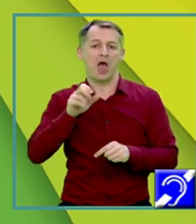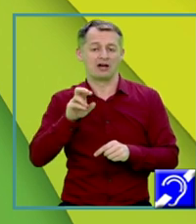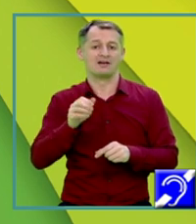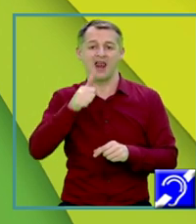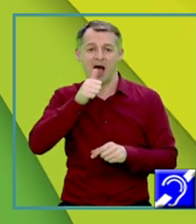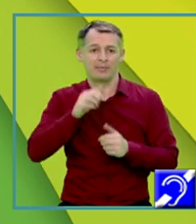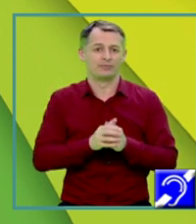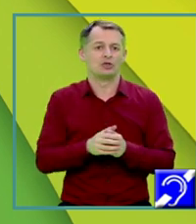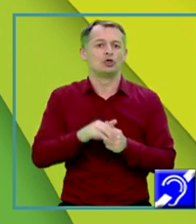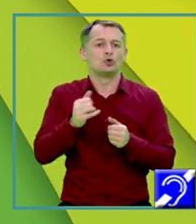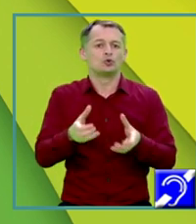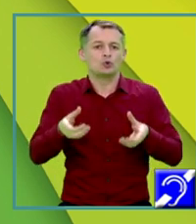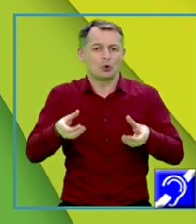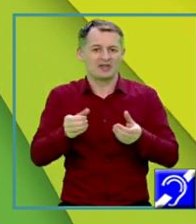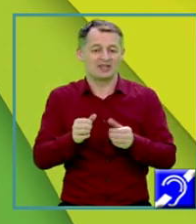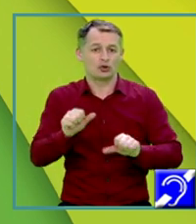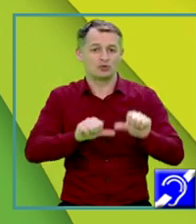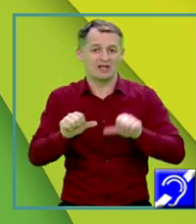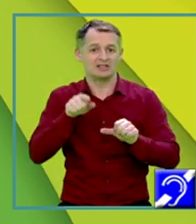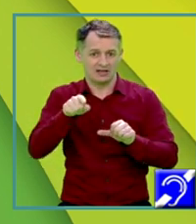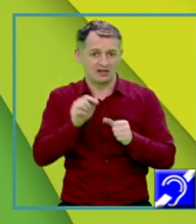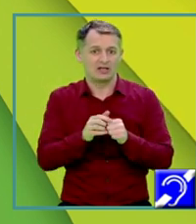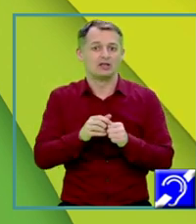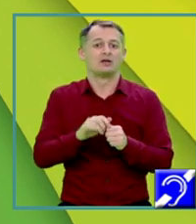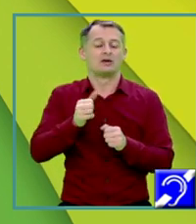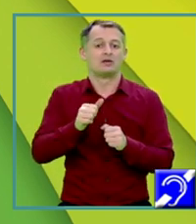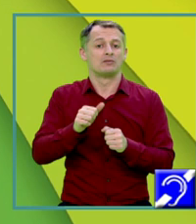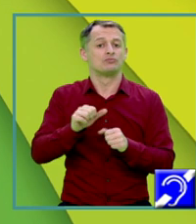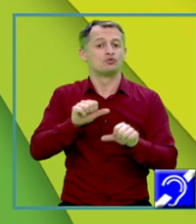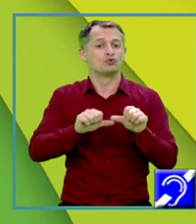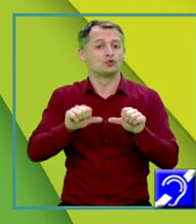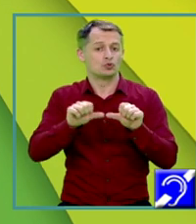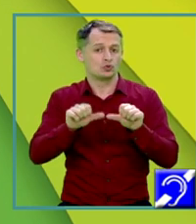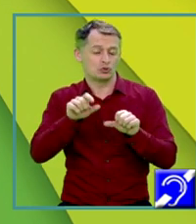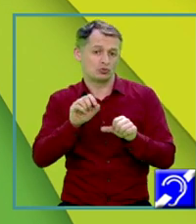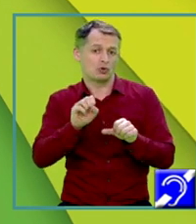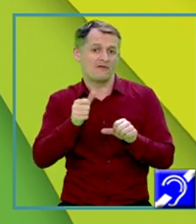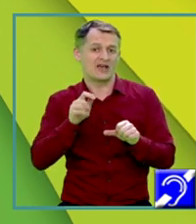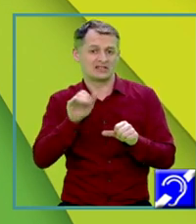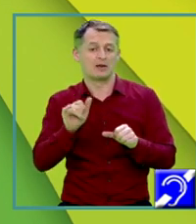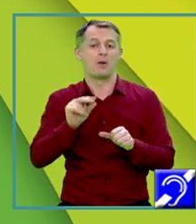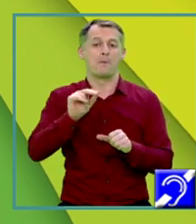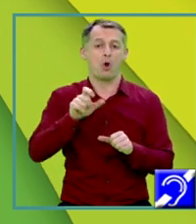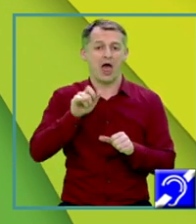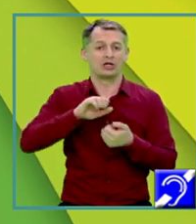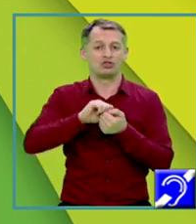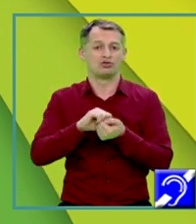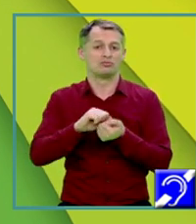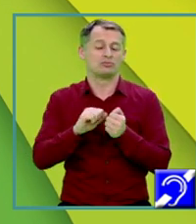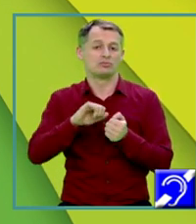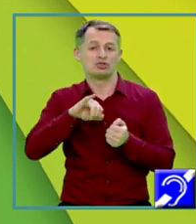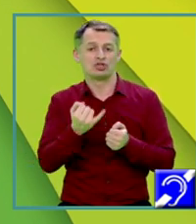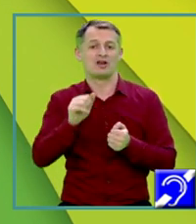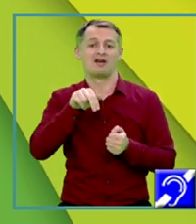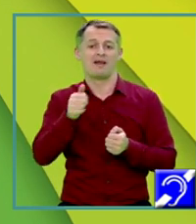solubilitatea substanțelor în solvenți polari și nepolari, concentrația soluțiilor, și anume concentrația procentuală de masă